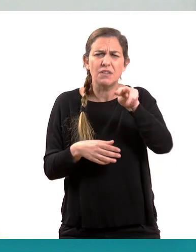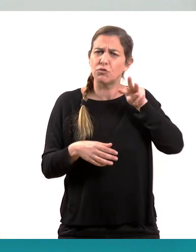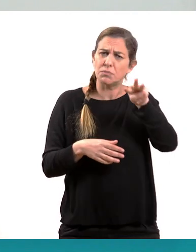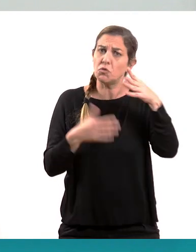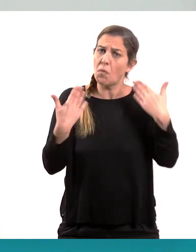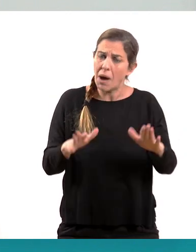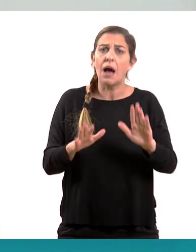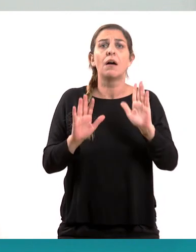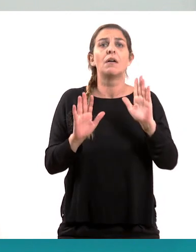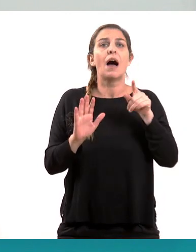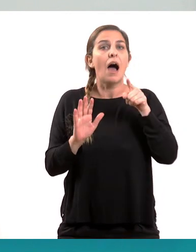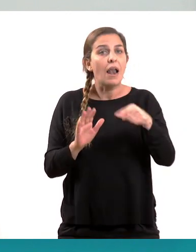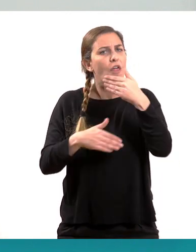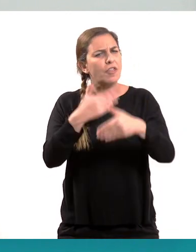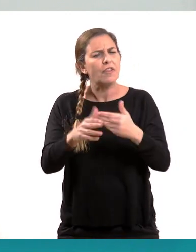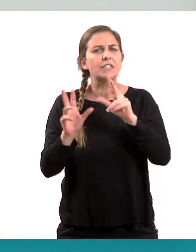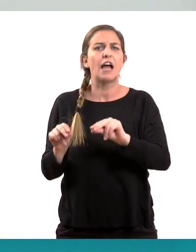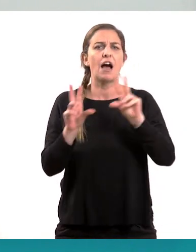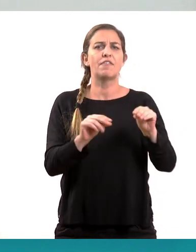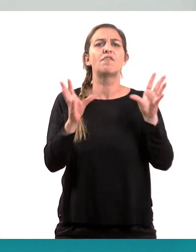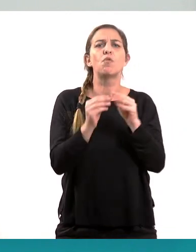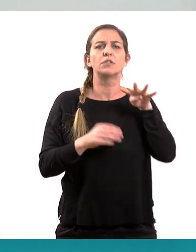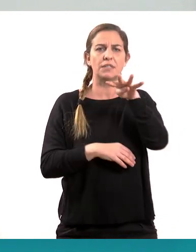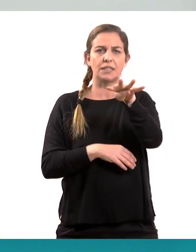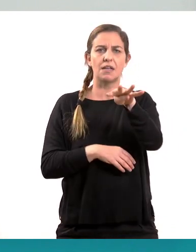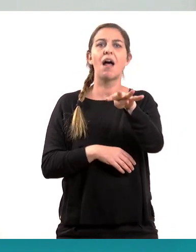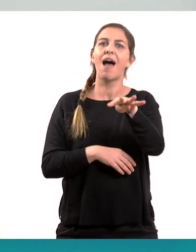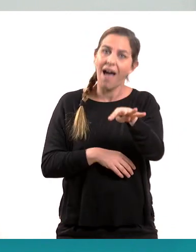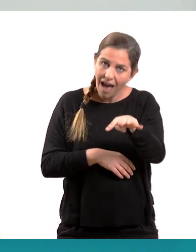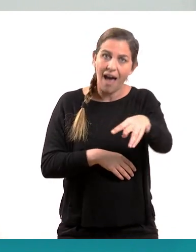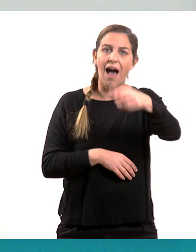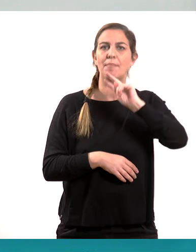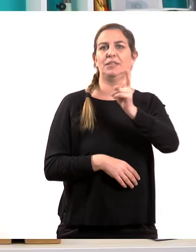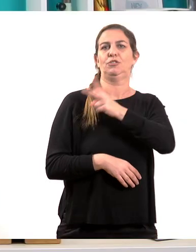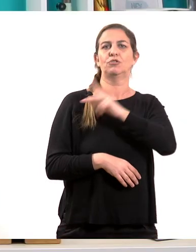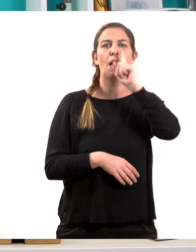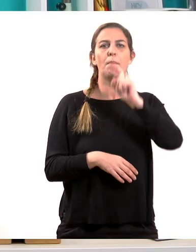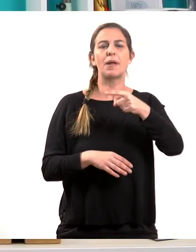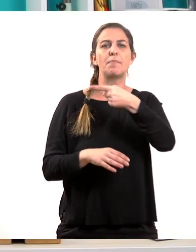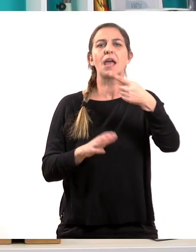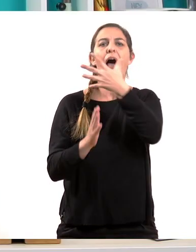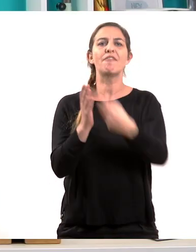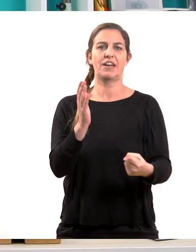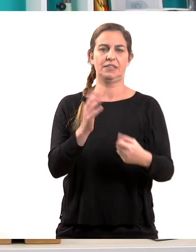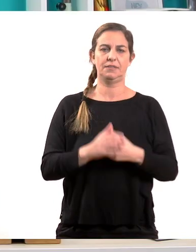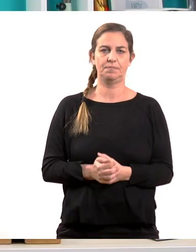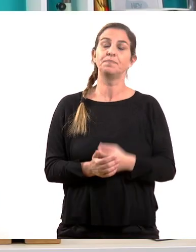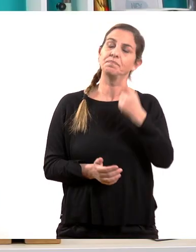με μεγάλους. Πολύ σωστά μου λέτε πολύ. Θα τους βγάλουμε, θα τους αφαιρέσουμε. Για να το δούμε.